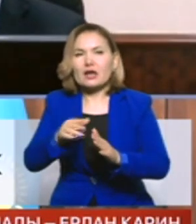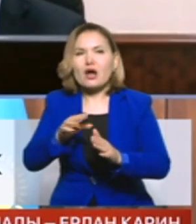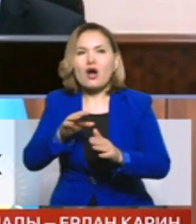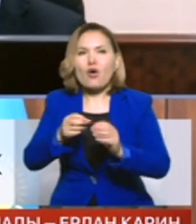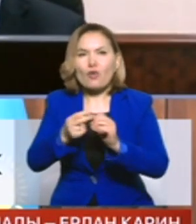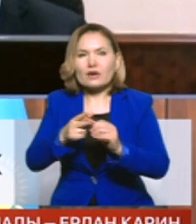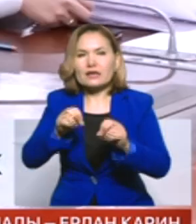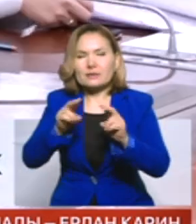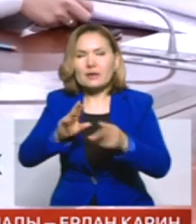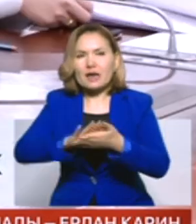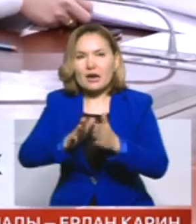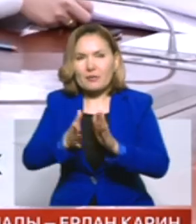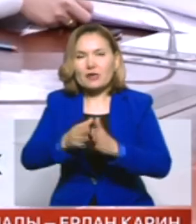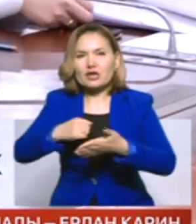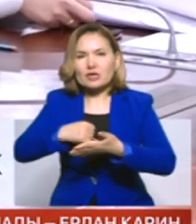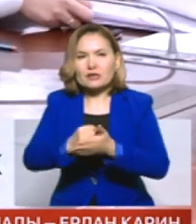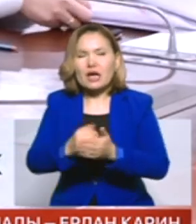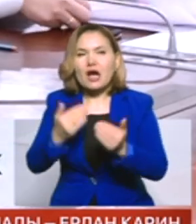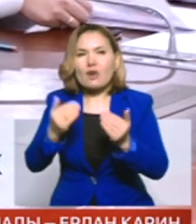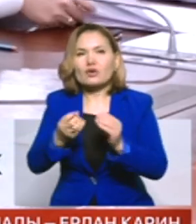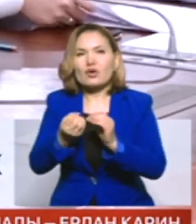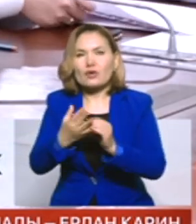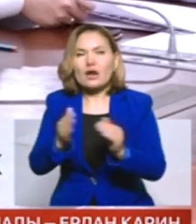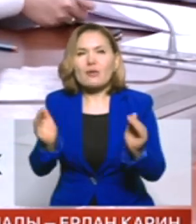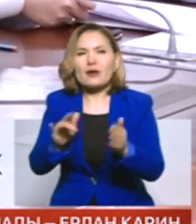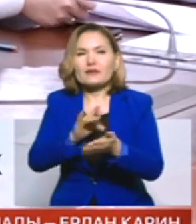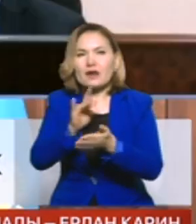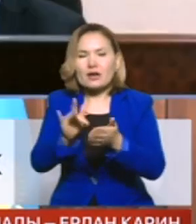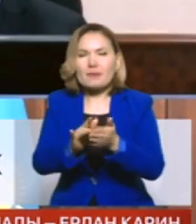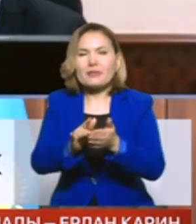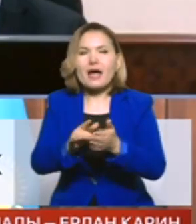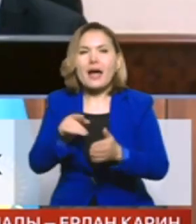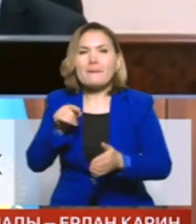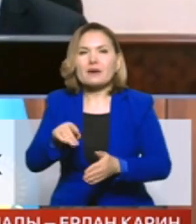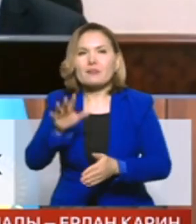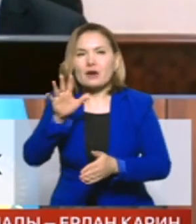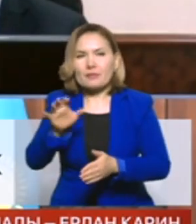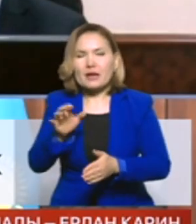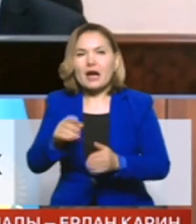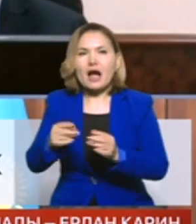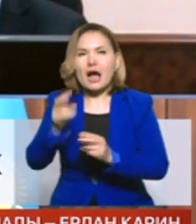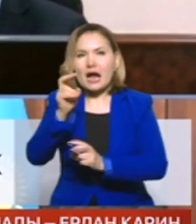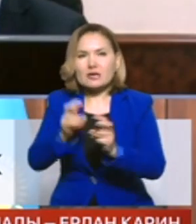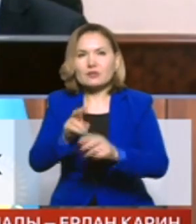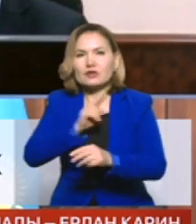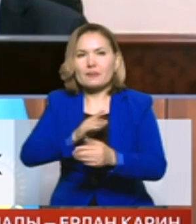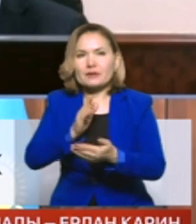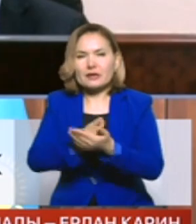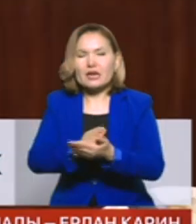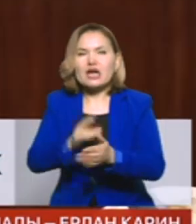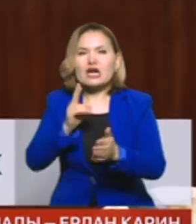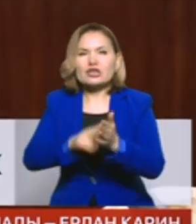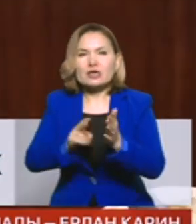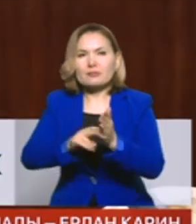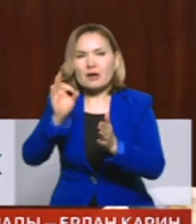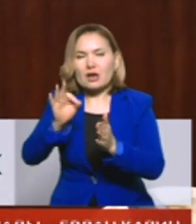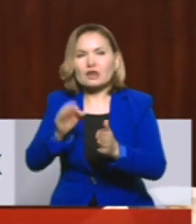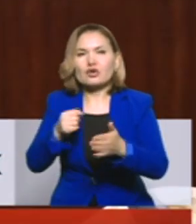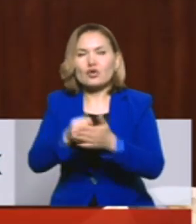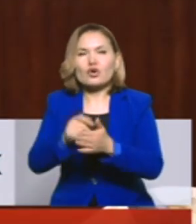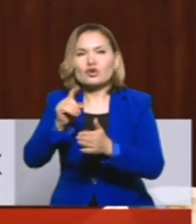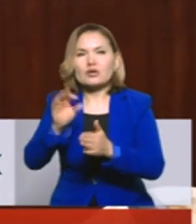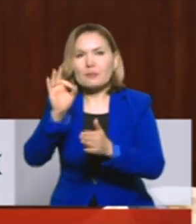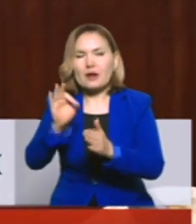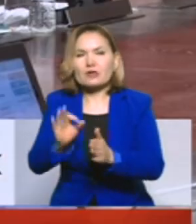13 офтейк келісім шарт жасалды. Қазір 14 моноқалада 1,5 мыңнан астам кәсіпорын жұмыс істейді. Олар 70%-дан 100%-ға